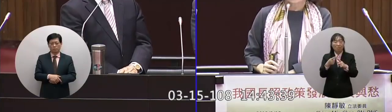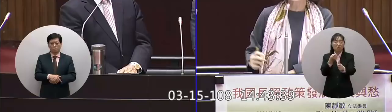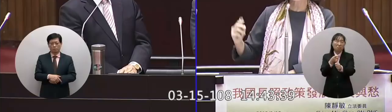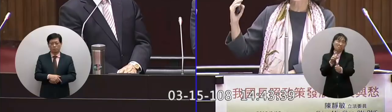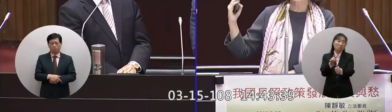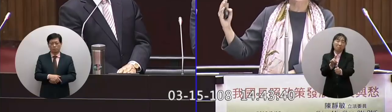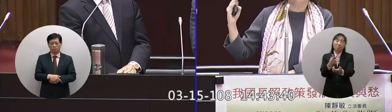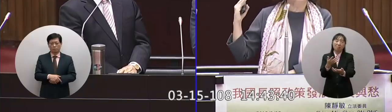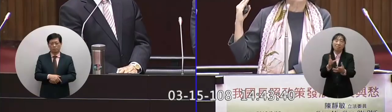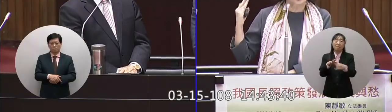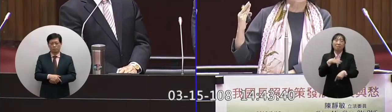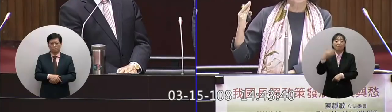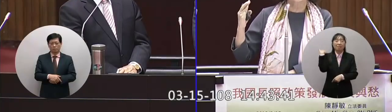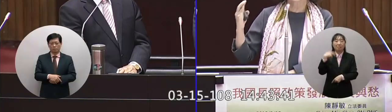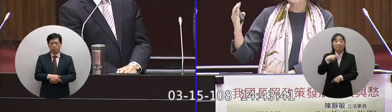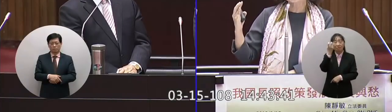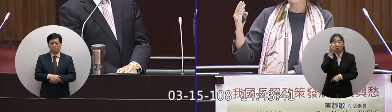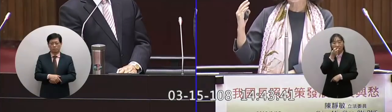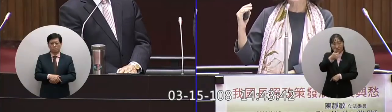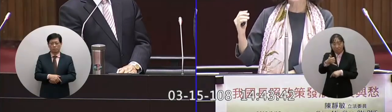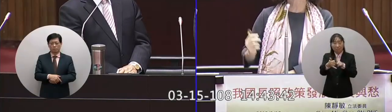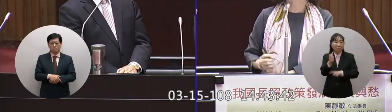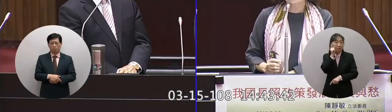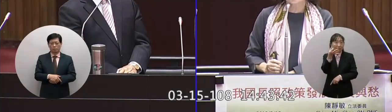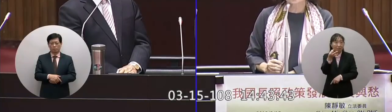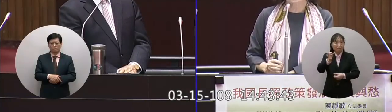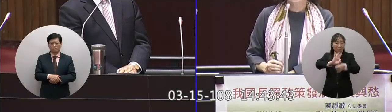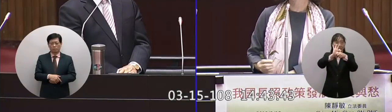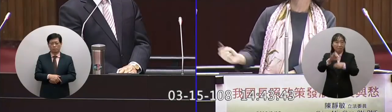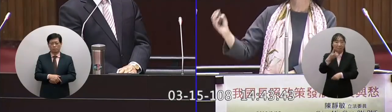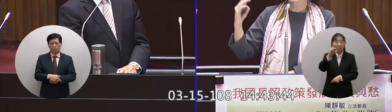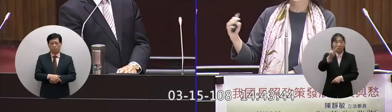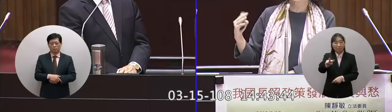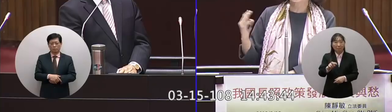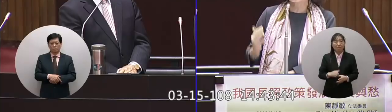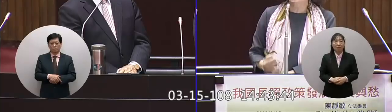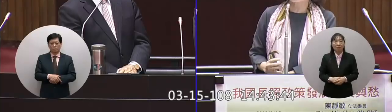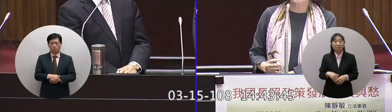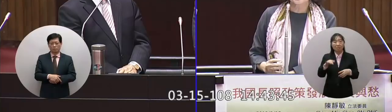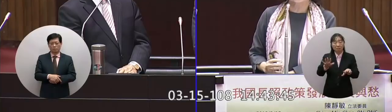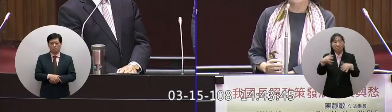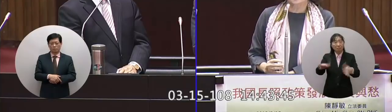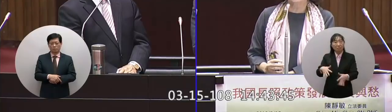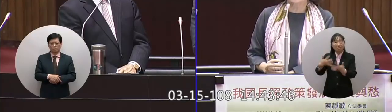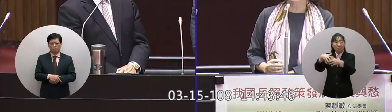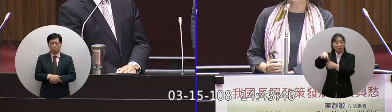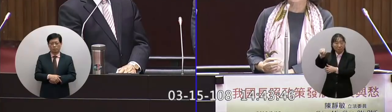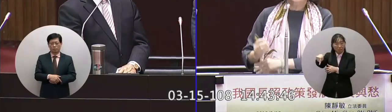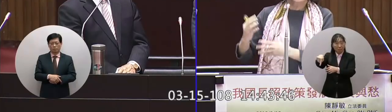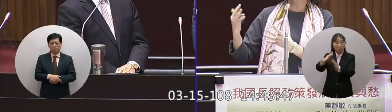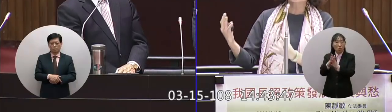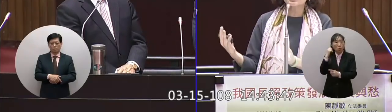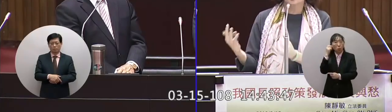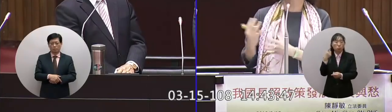因啊，哦，因为之前我们把照护员的薪资提到了32000，现在就有很多的机构的业者跑来反